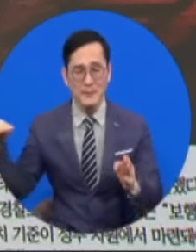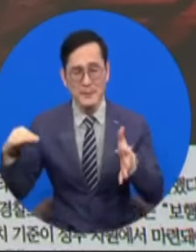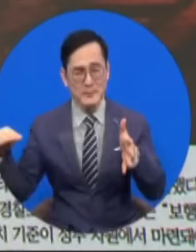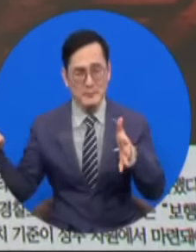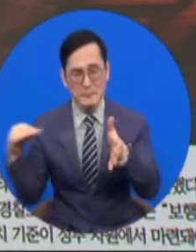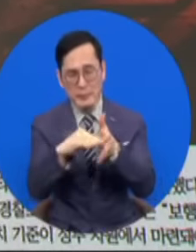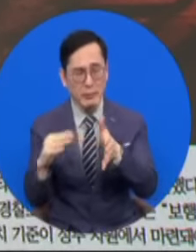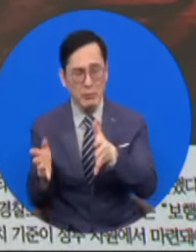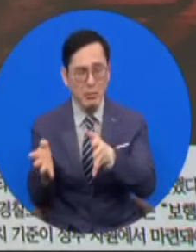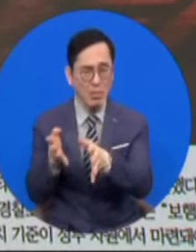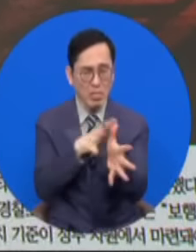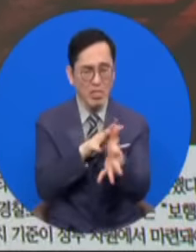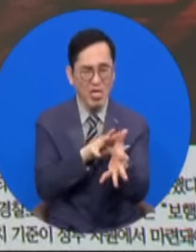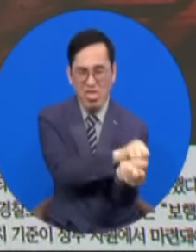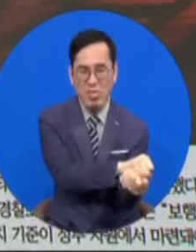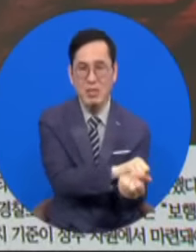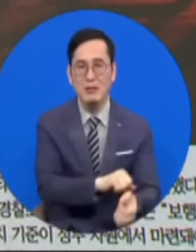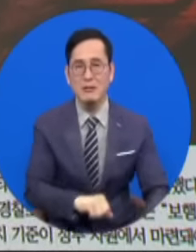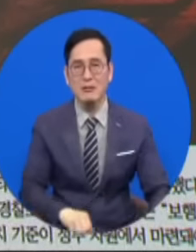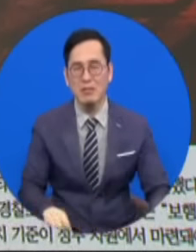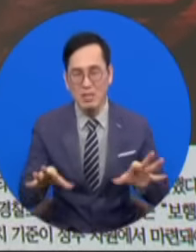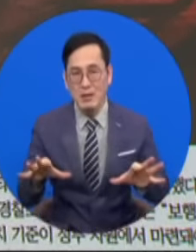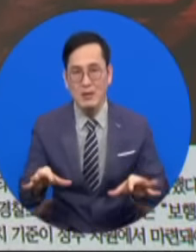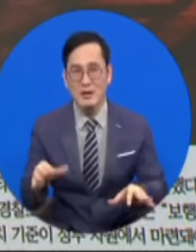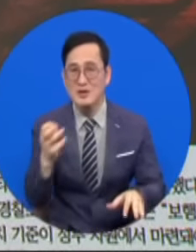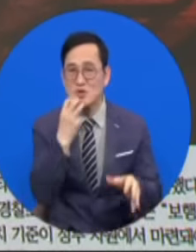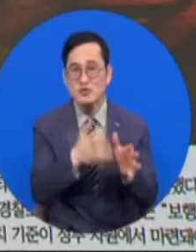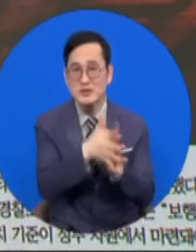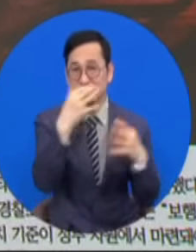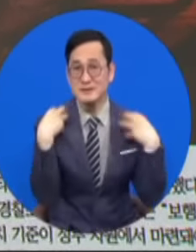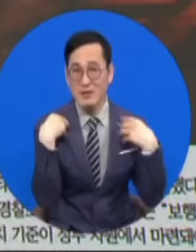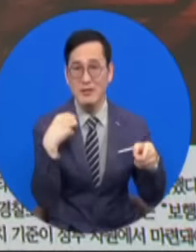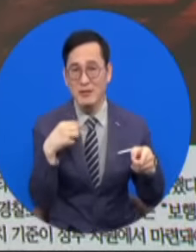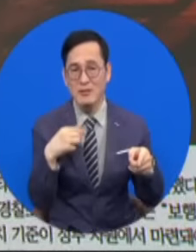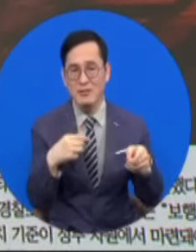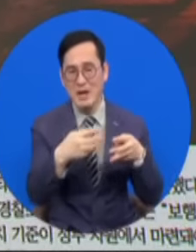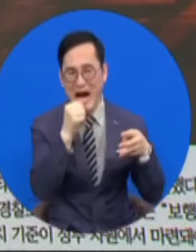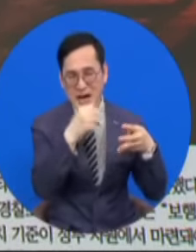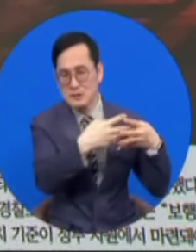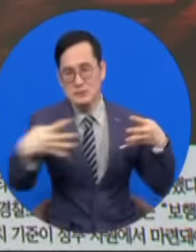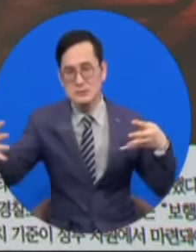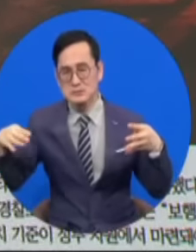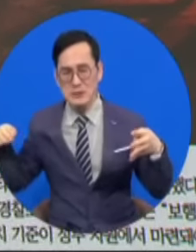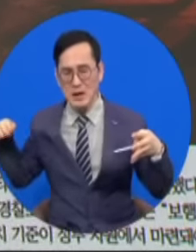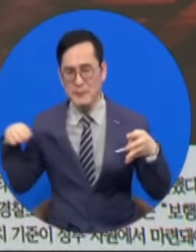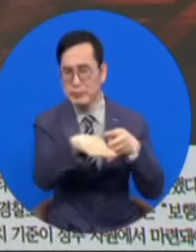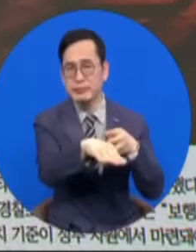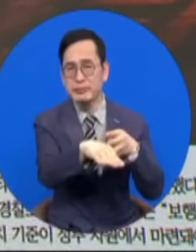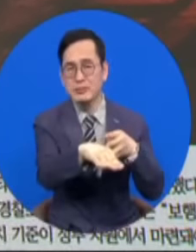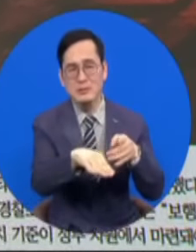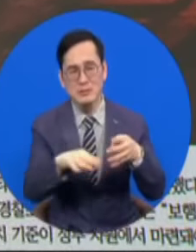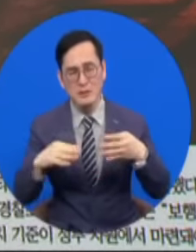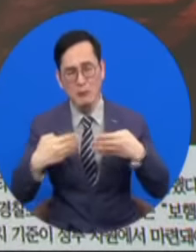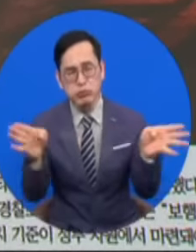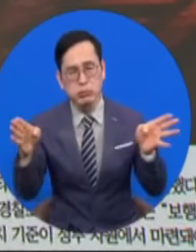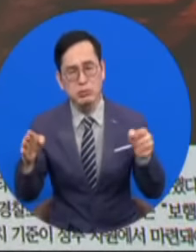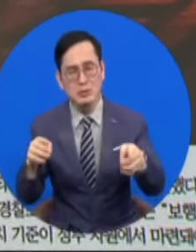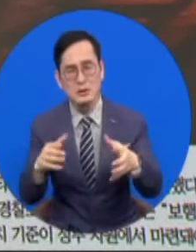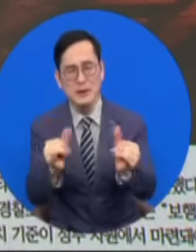나오고 있습니다 특히나 서울시청 앞에서 일어난이 참사 이후에 가드레일에 대한 위험성 목소리가